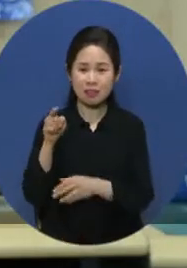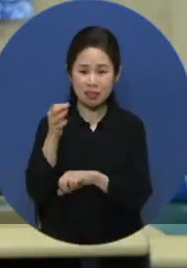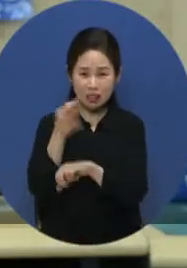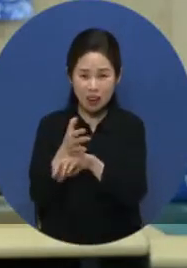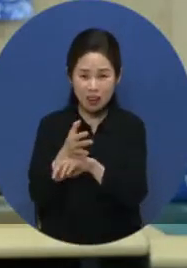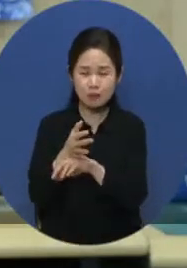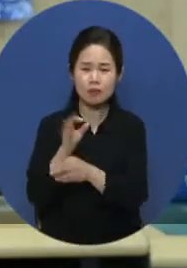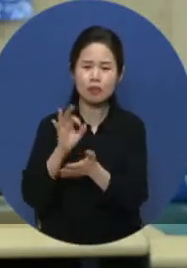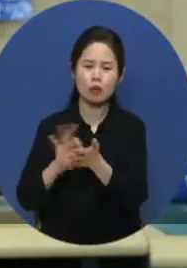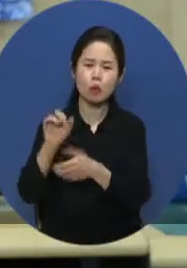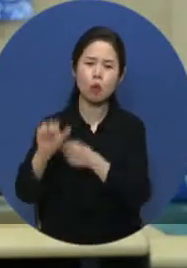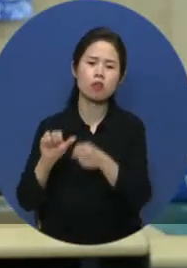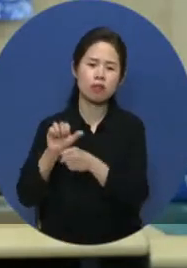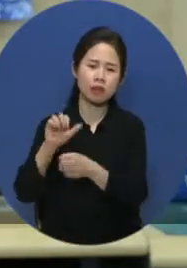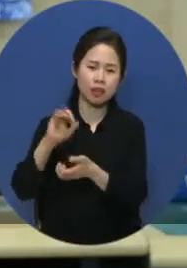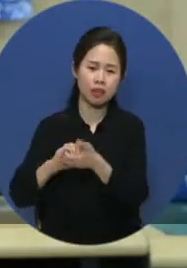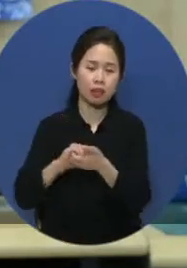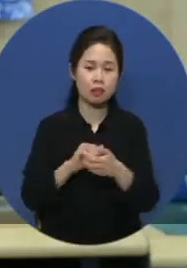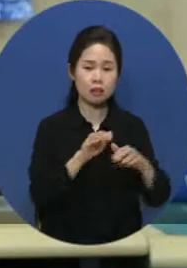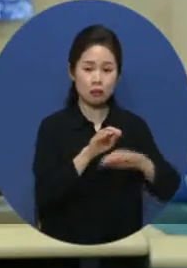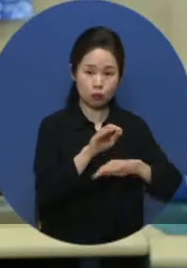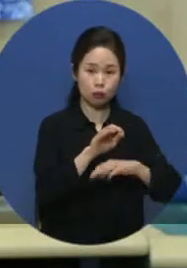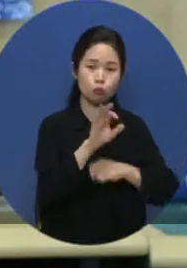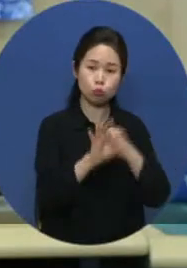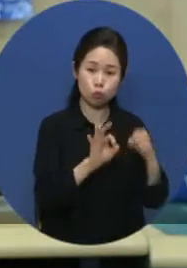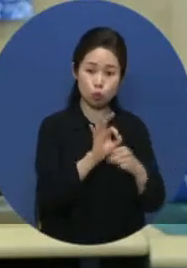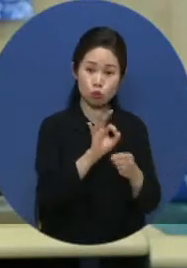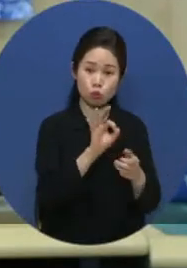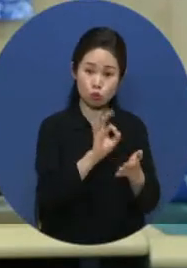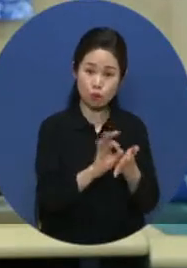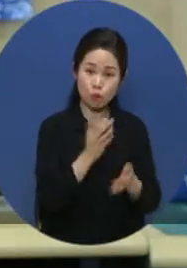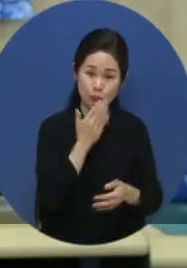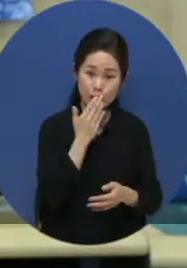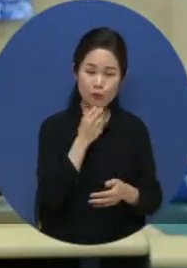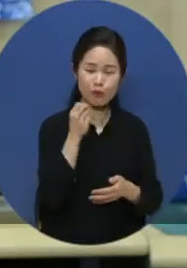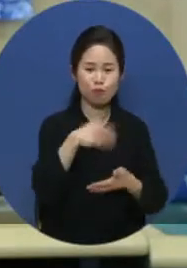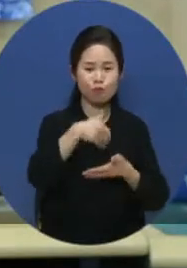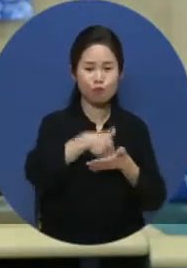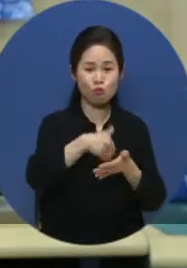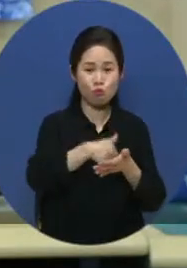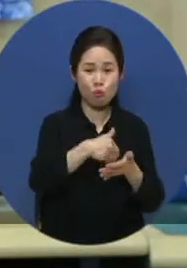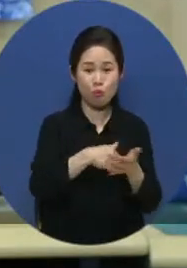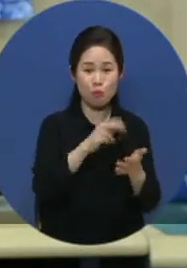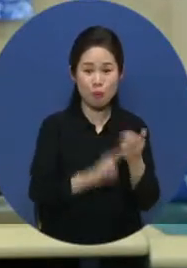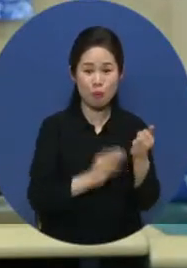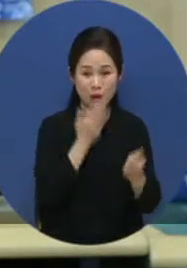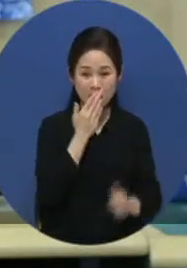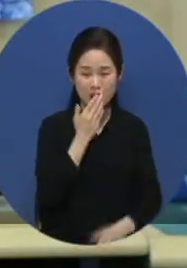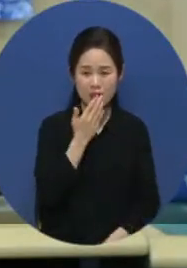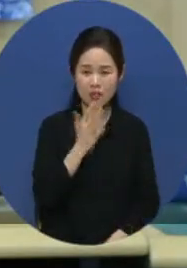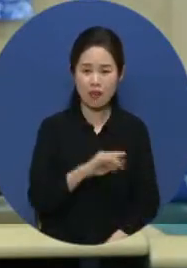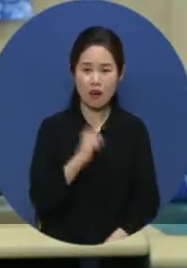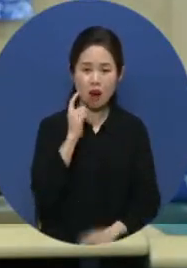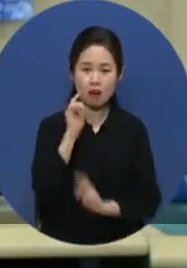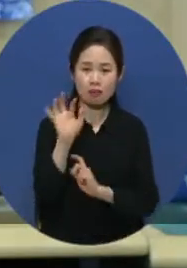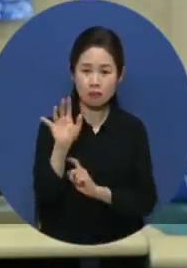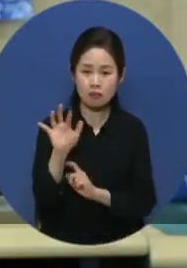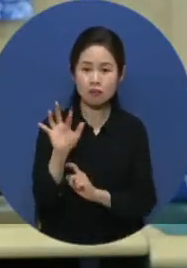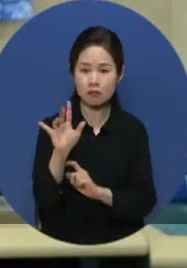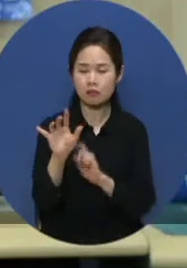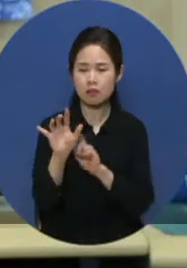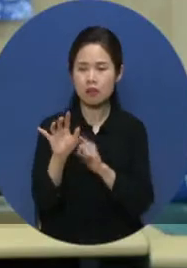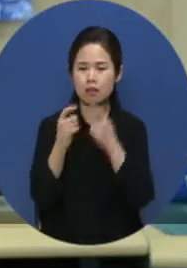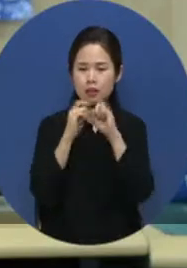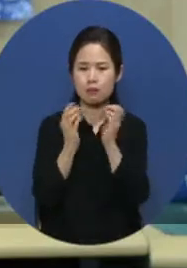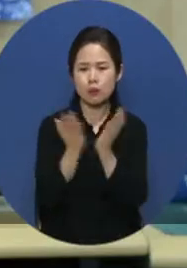쓰거든요. 자동차는 사실 10년을 타려고 하면 탈 수 있잖아요. 그리고 중고로도 싼 값에 팔 수는 있고 근데 전자의수는 개인 맞춤 제작이라서 쉽게